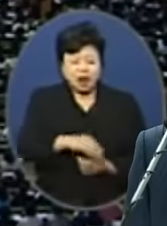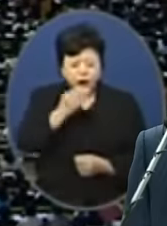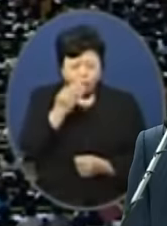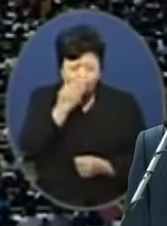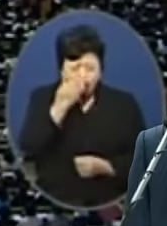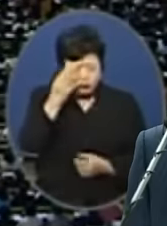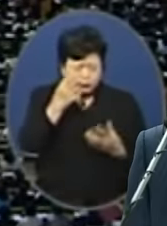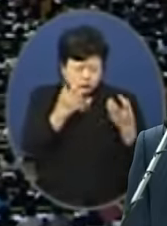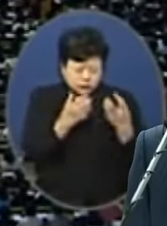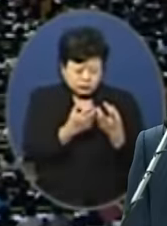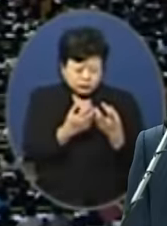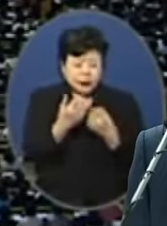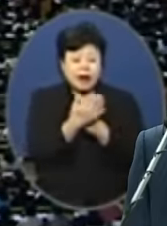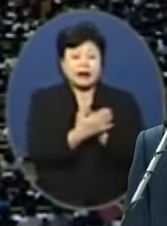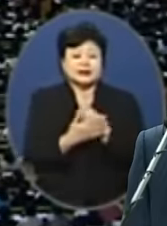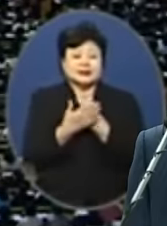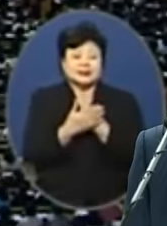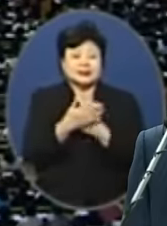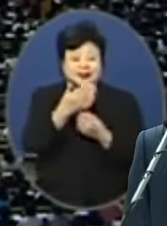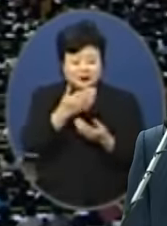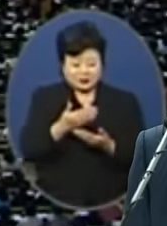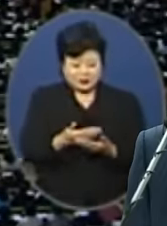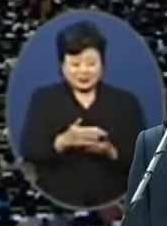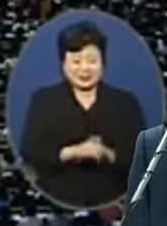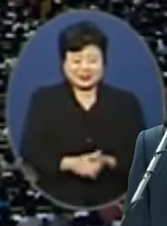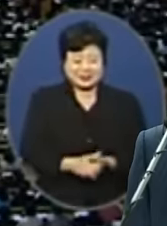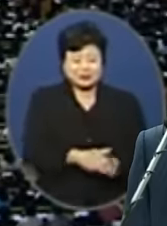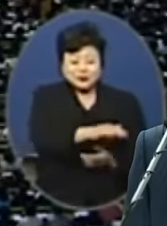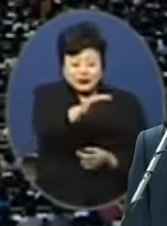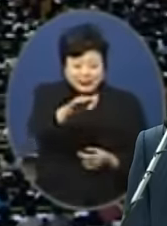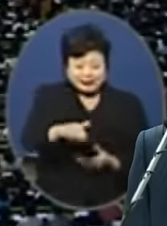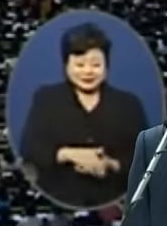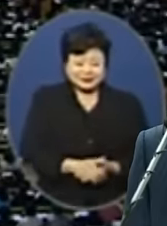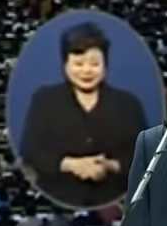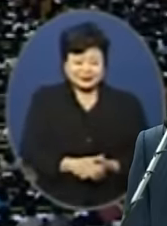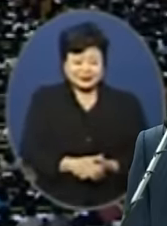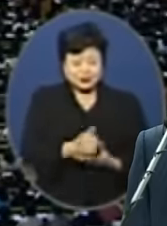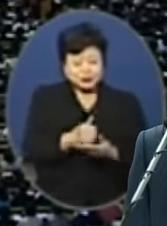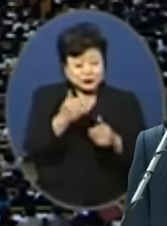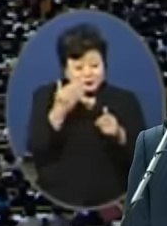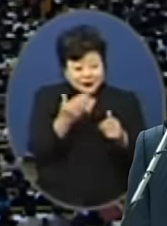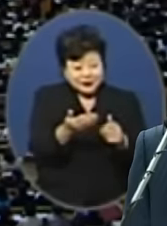거룩함과 성령 충만의 은혜를 또 주시는 것입니다. 우리가 주님께